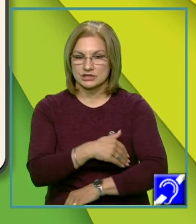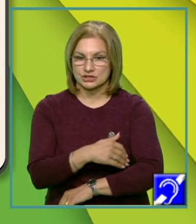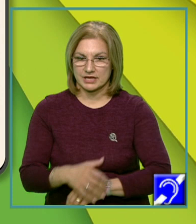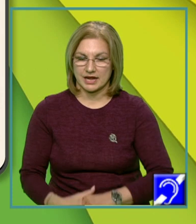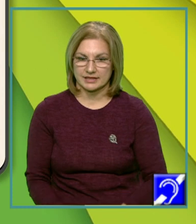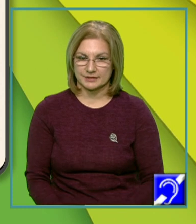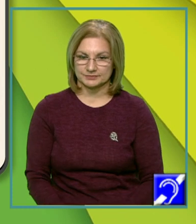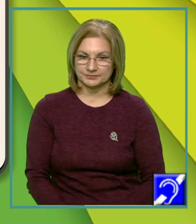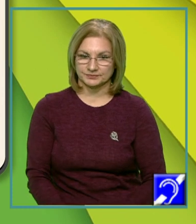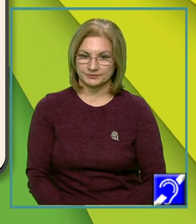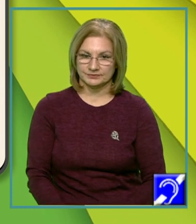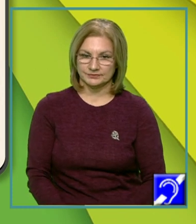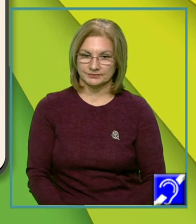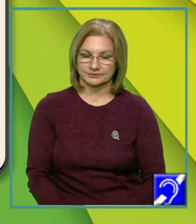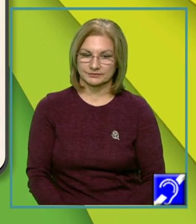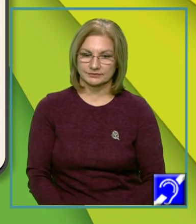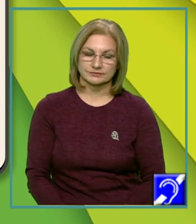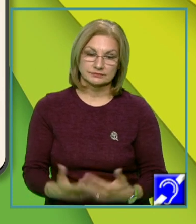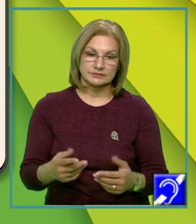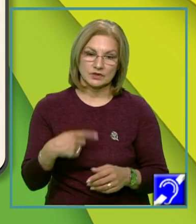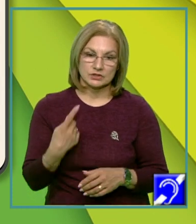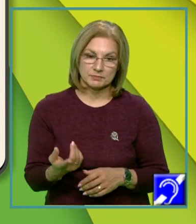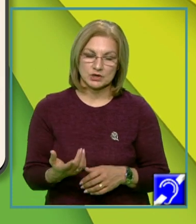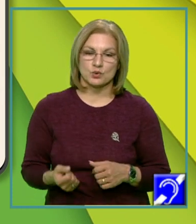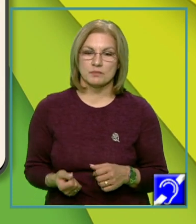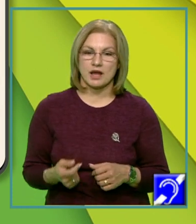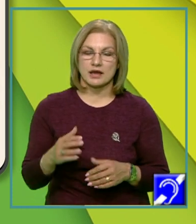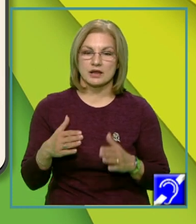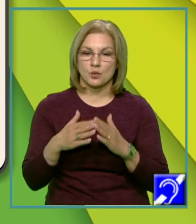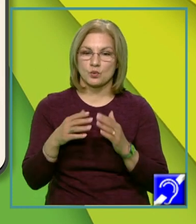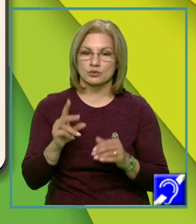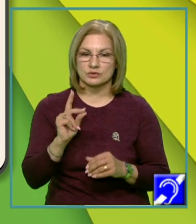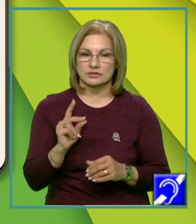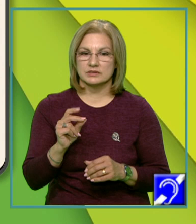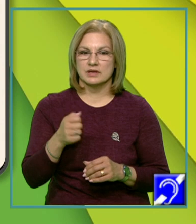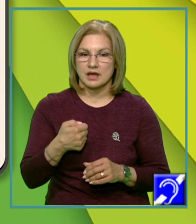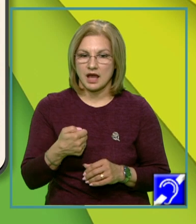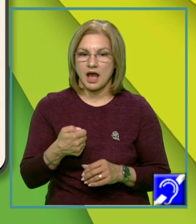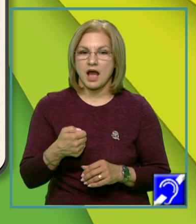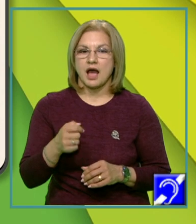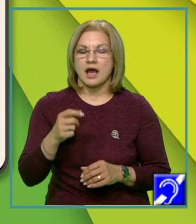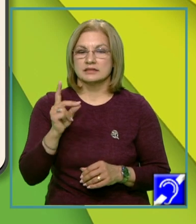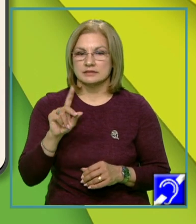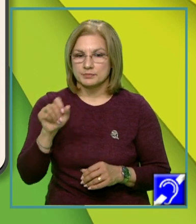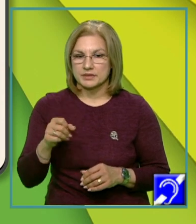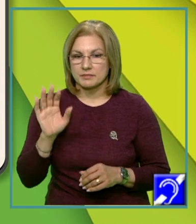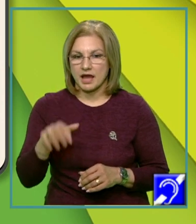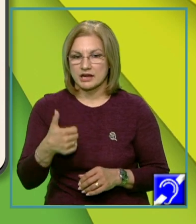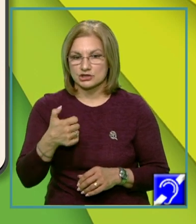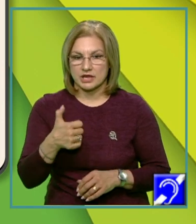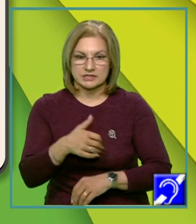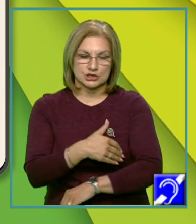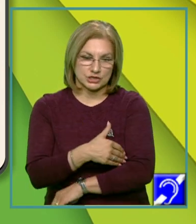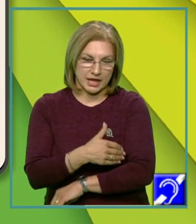de grade prin urmare unghiul d a d prim are 60 de